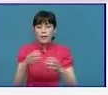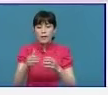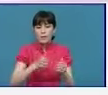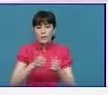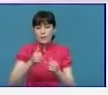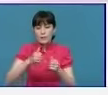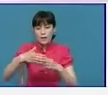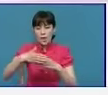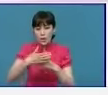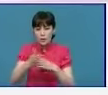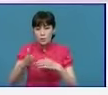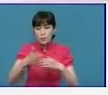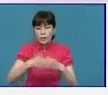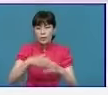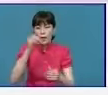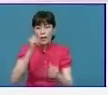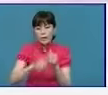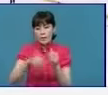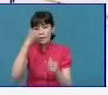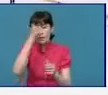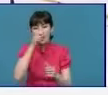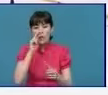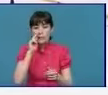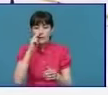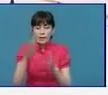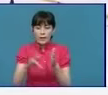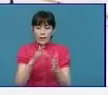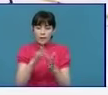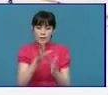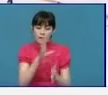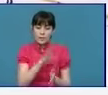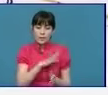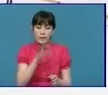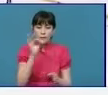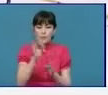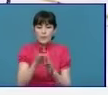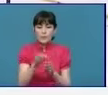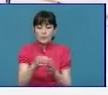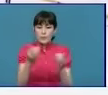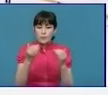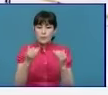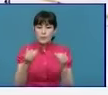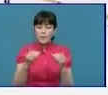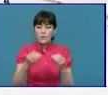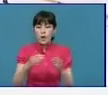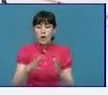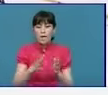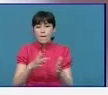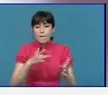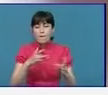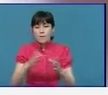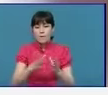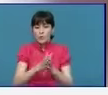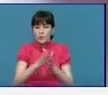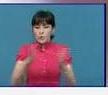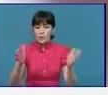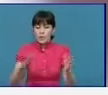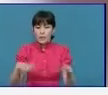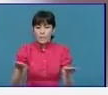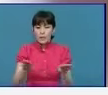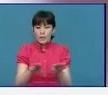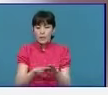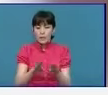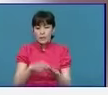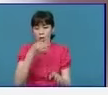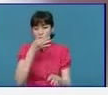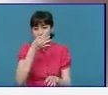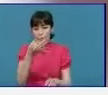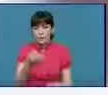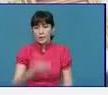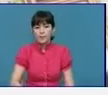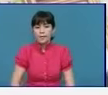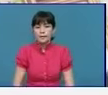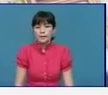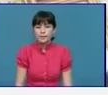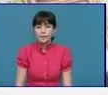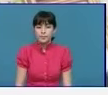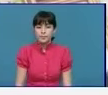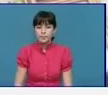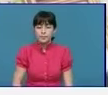мен жабылуы жыл сайын Шымкент қаласында өтеді. Себебі шаһардағы мұз сарайы барлық әлемдік талаптарға жауап береді.